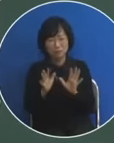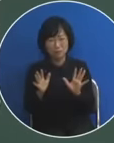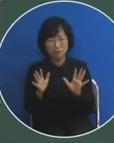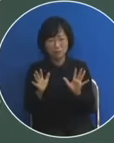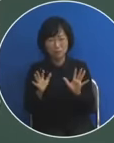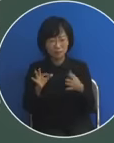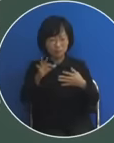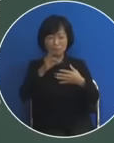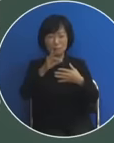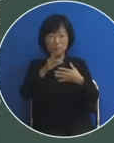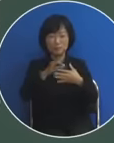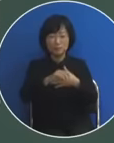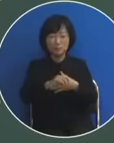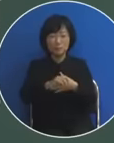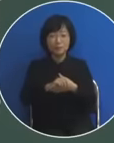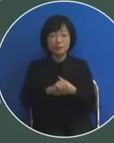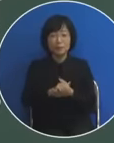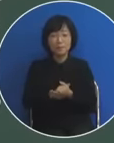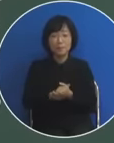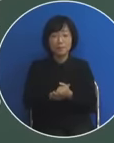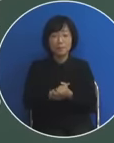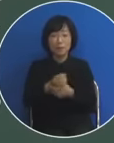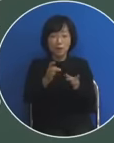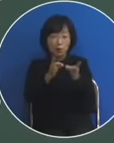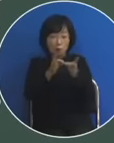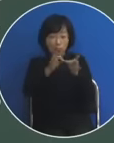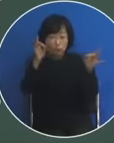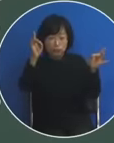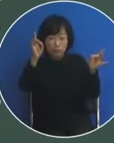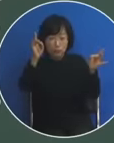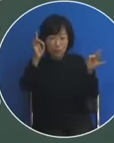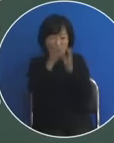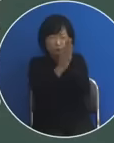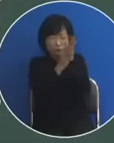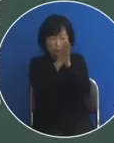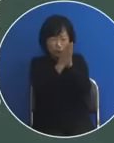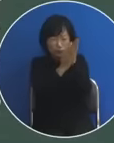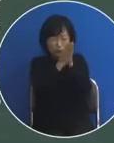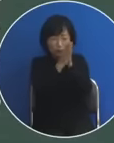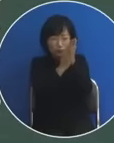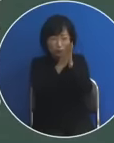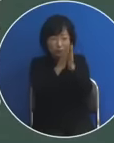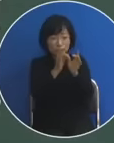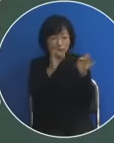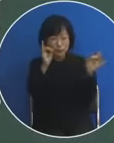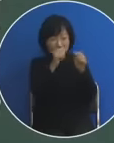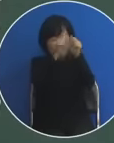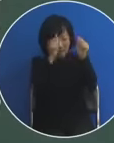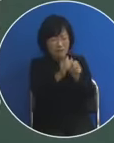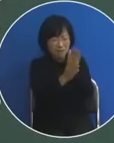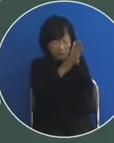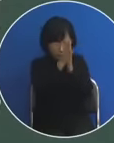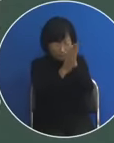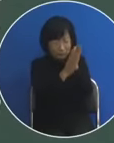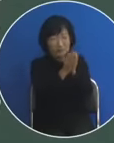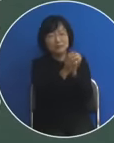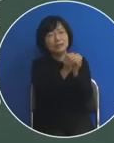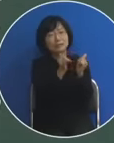더 놀라운 사실. But the more amazing fact, 우상 숭배하는 사람 순서를 바꿨어요. And those who do idol worship have been able 그렇죠. to change this. Isn't